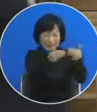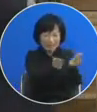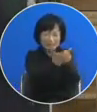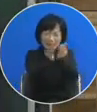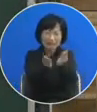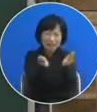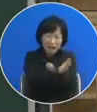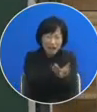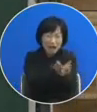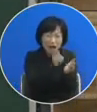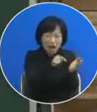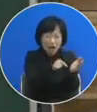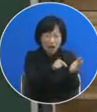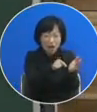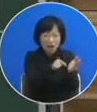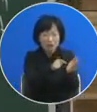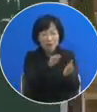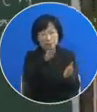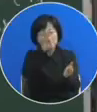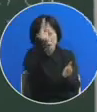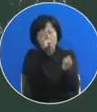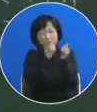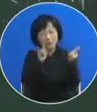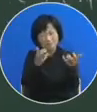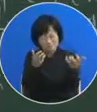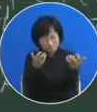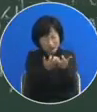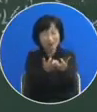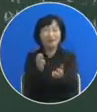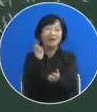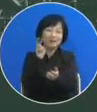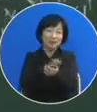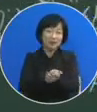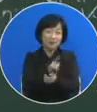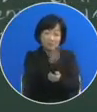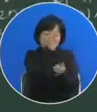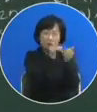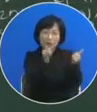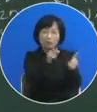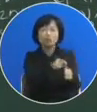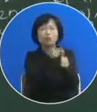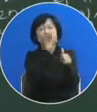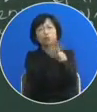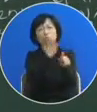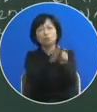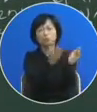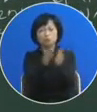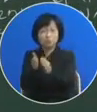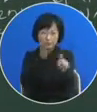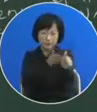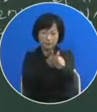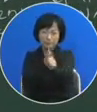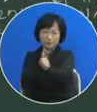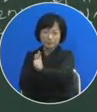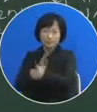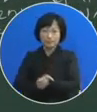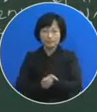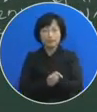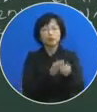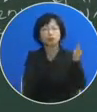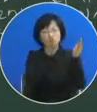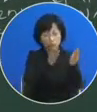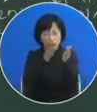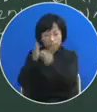there are going to be so many sick people that are made by these organizations. 이들을 살릴 준비. Then make the preparations to save them. 준비하시기